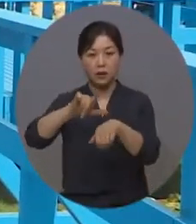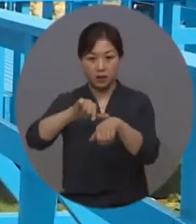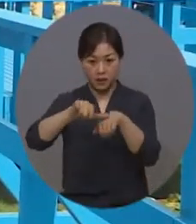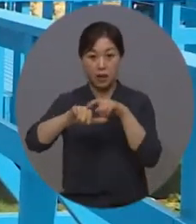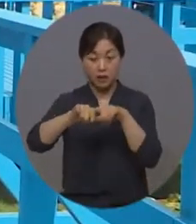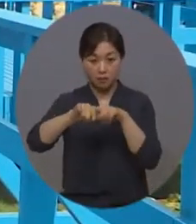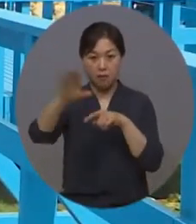있습니다